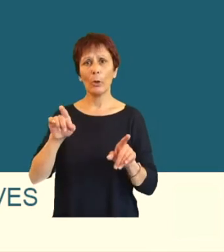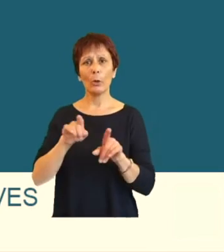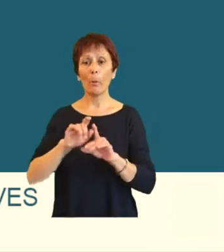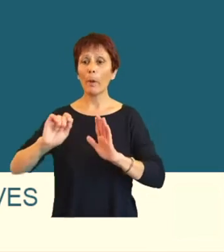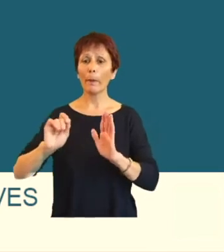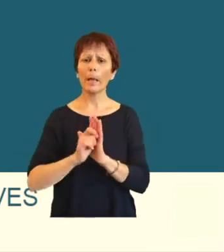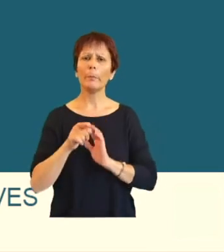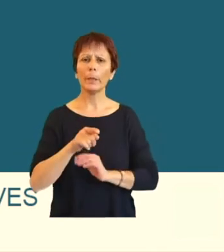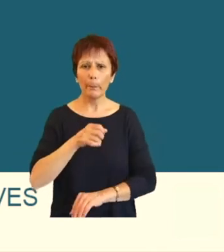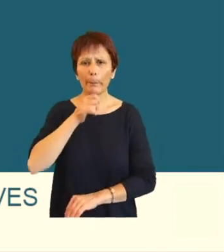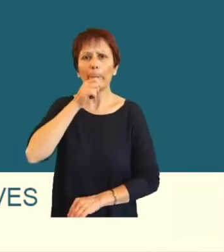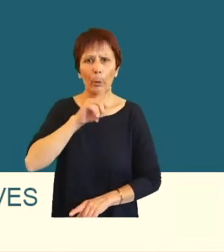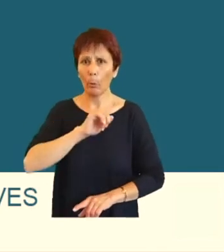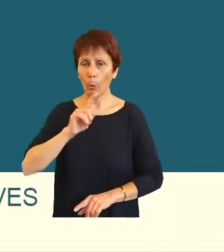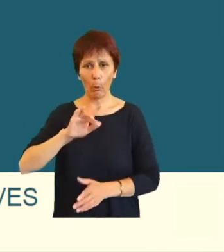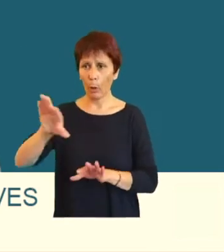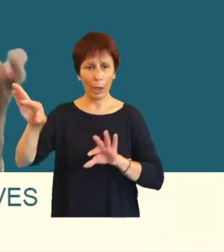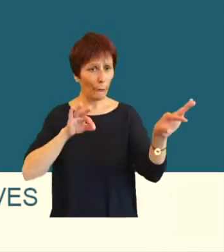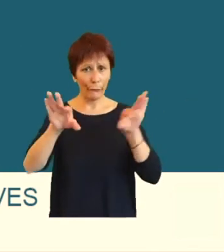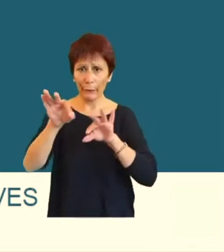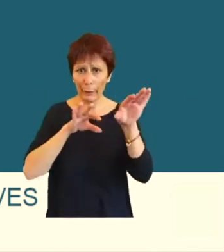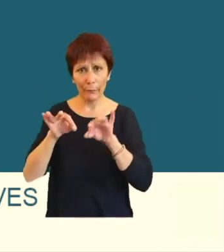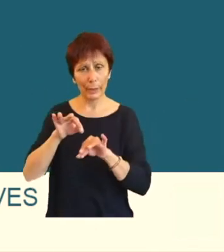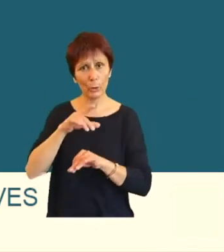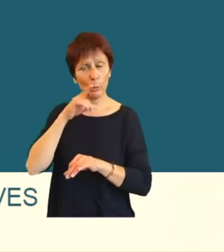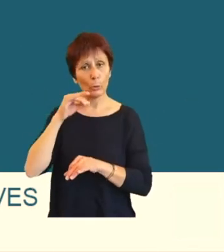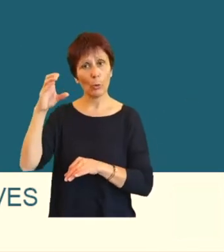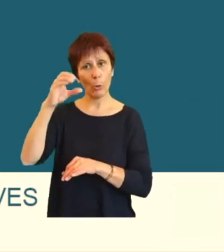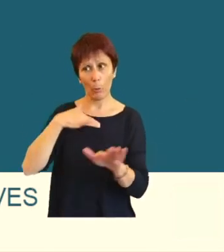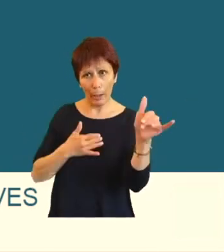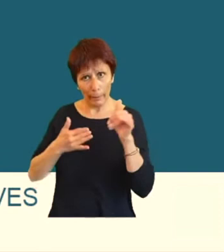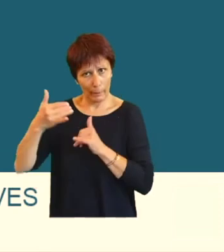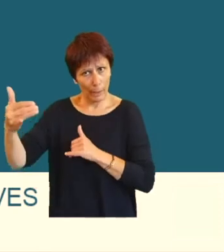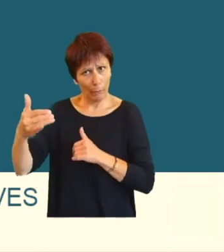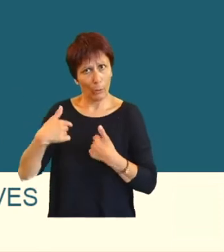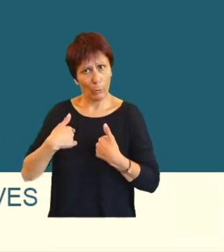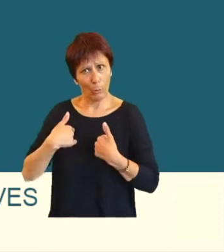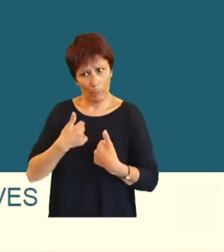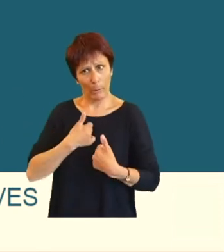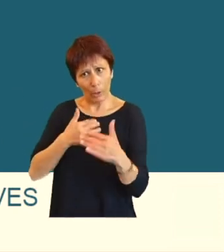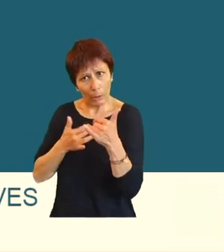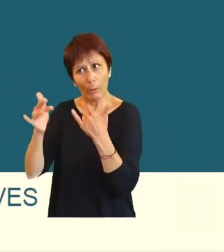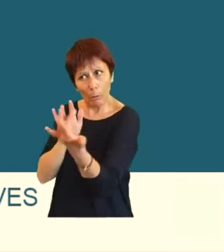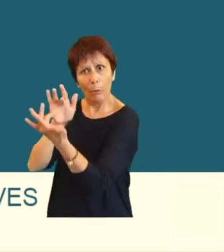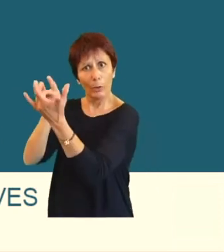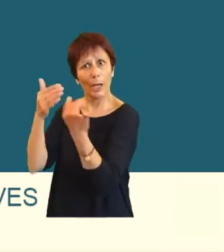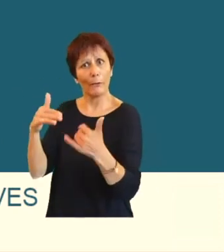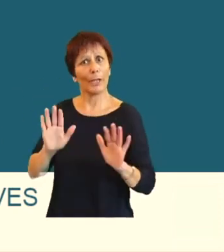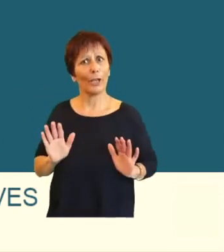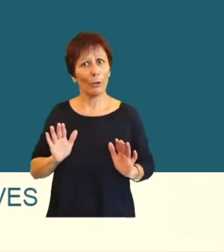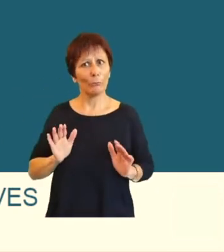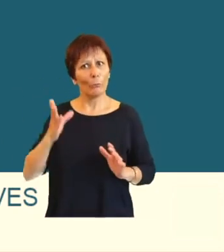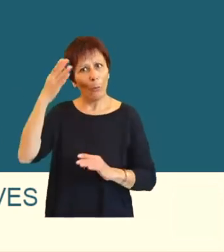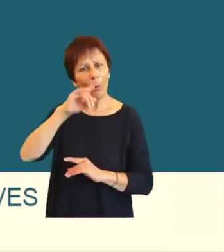jour-là. Tout le monde est invité. Il a même reçu mon appel personnel, donc je pense que je n'ai pas